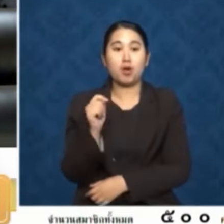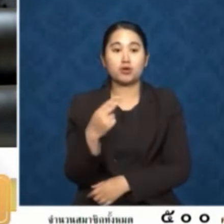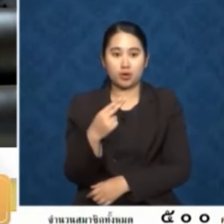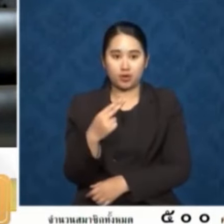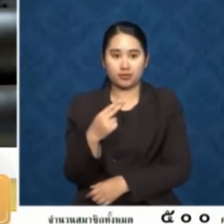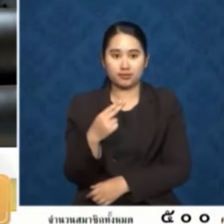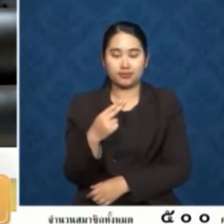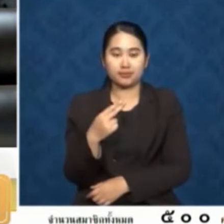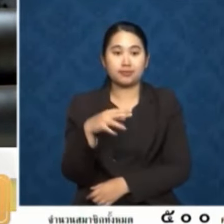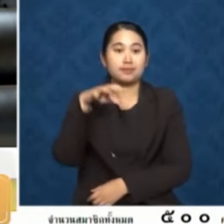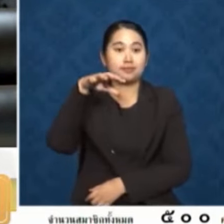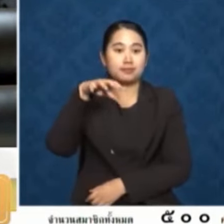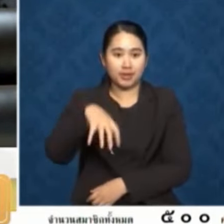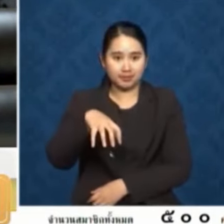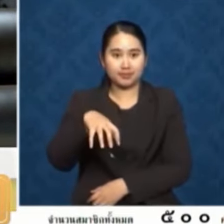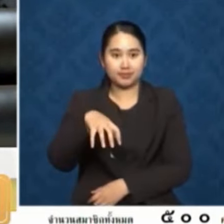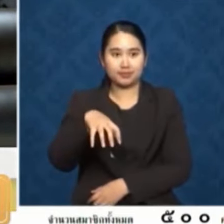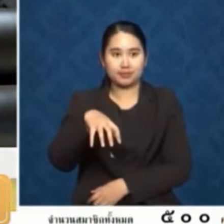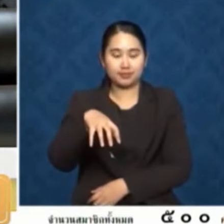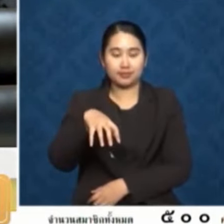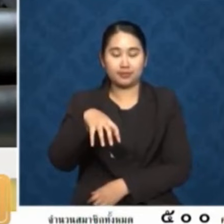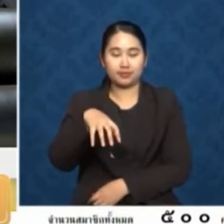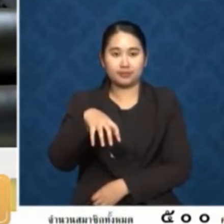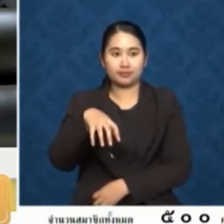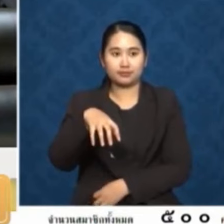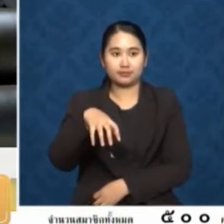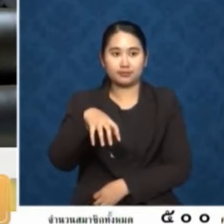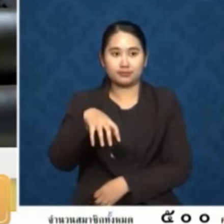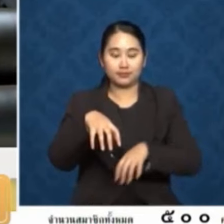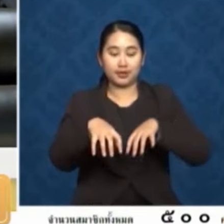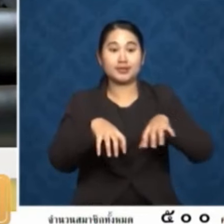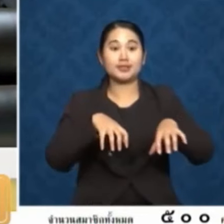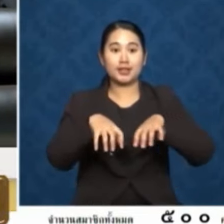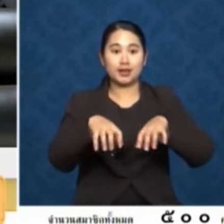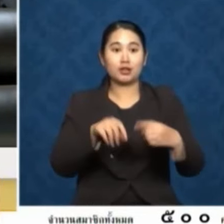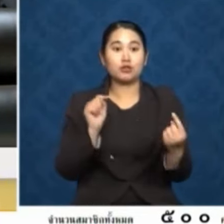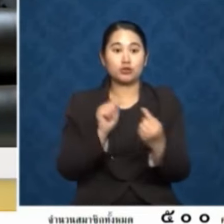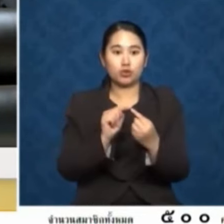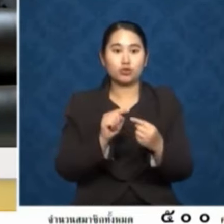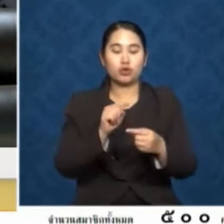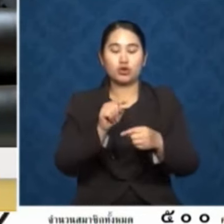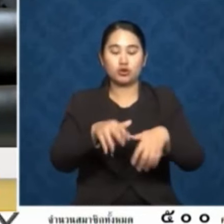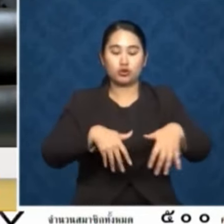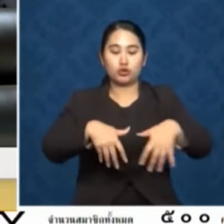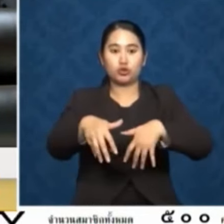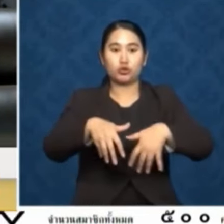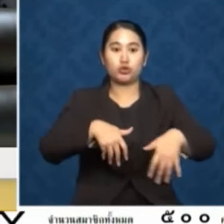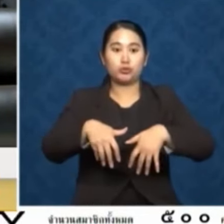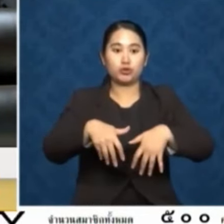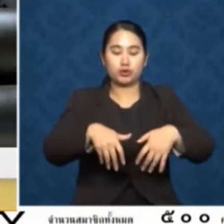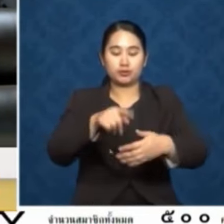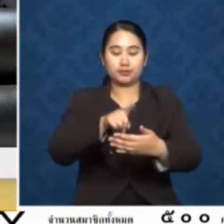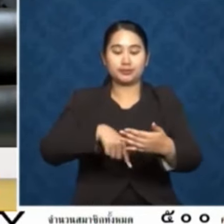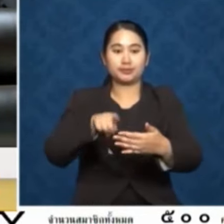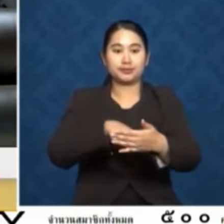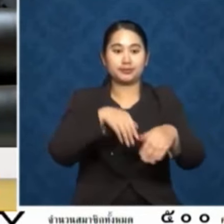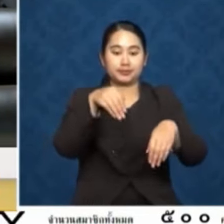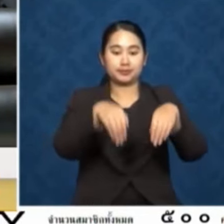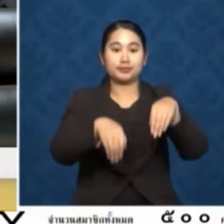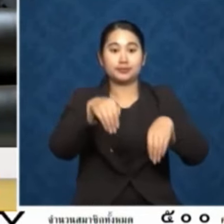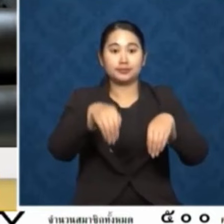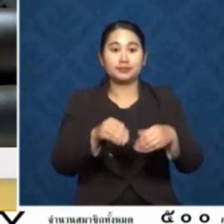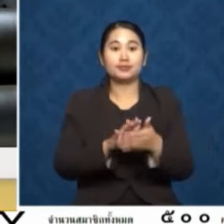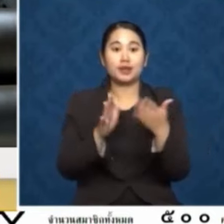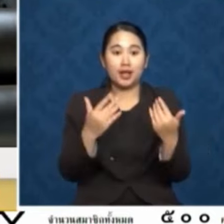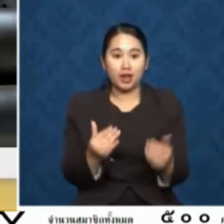นเป็นองค์กรปกครองที่บริหารโดยประชาชนในบ้านเกิดตัวเอง